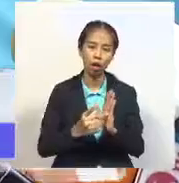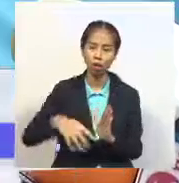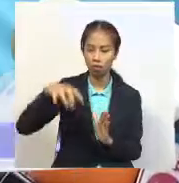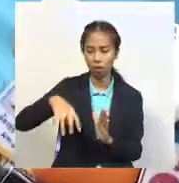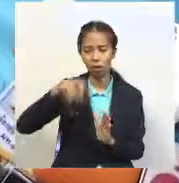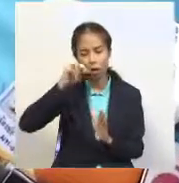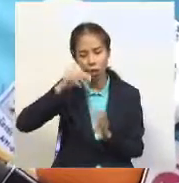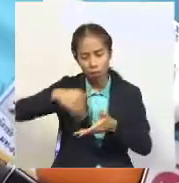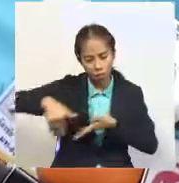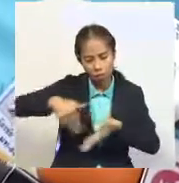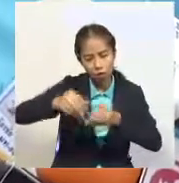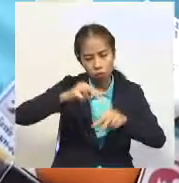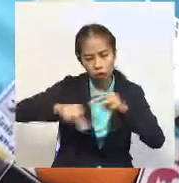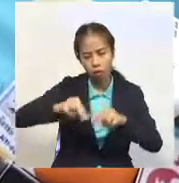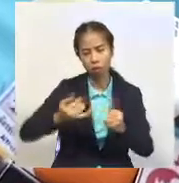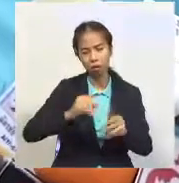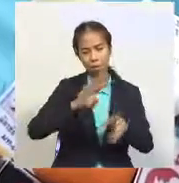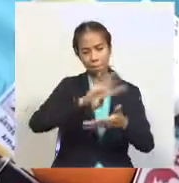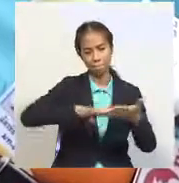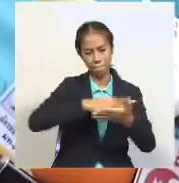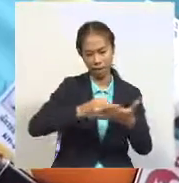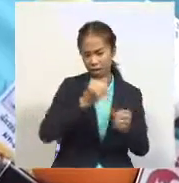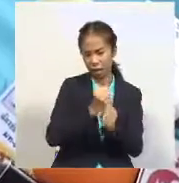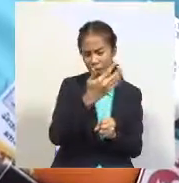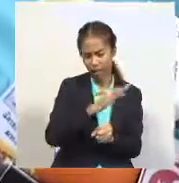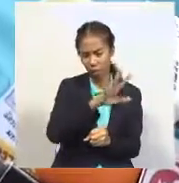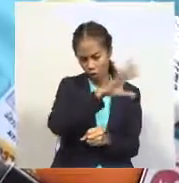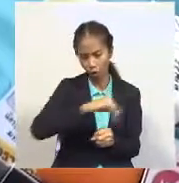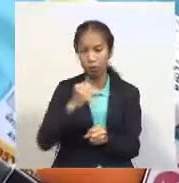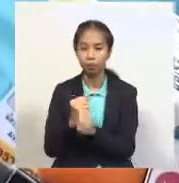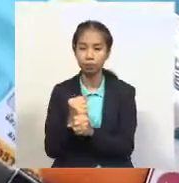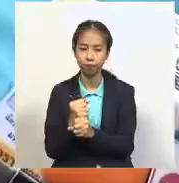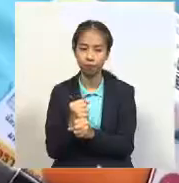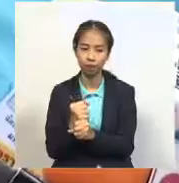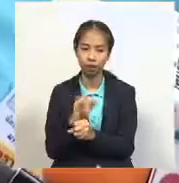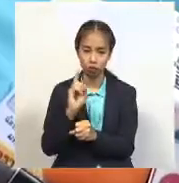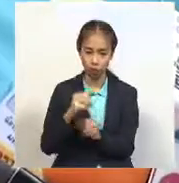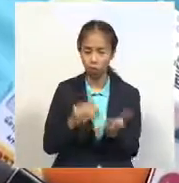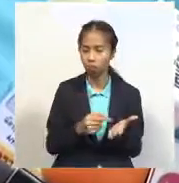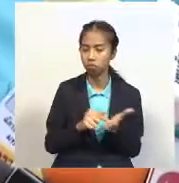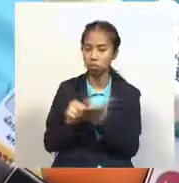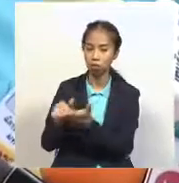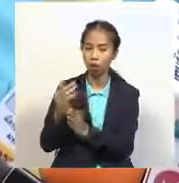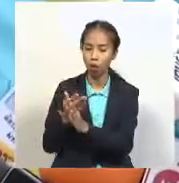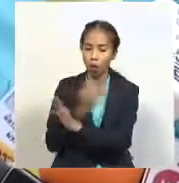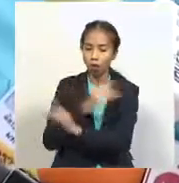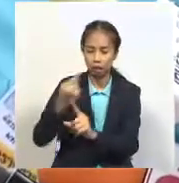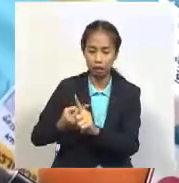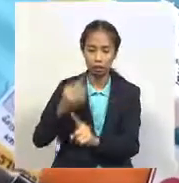หน่วยงานใดก็แล้วแต่ถ้าเขามีแผนงานอยู่แล้วไม่งั้นมันจะทําไม่ทันครับจะต้องใช้ให้เสร็จสิ้นก่อนกันยา